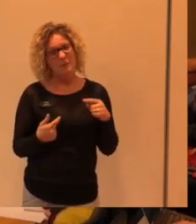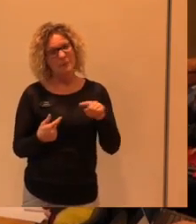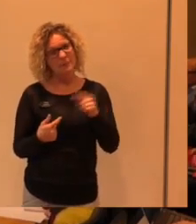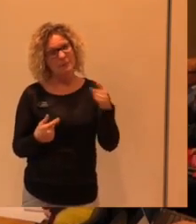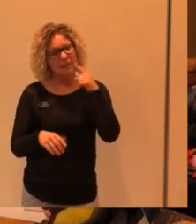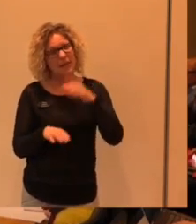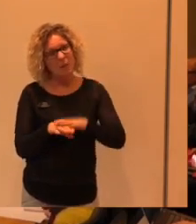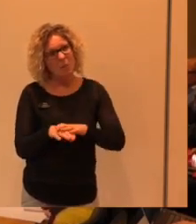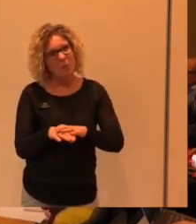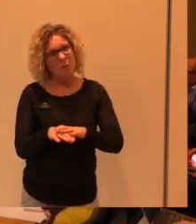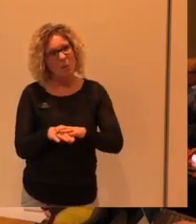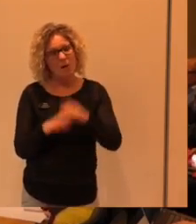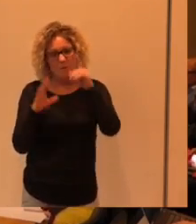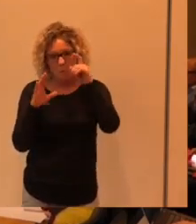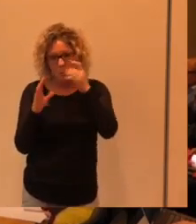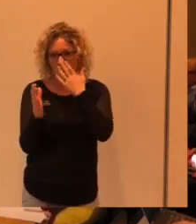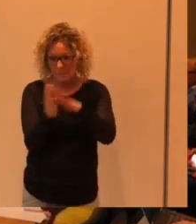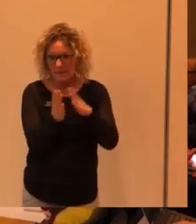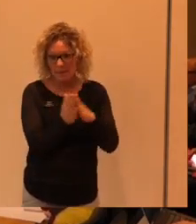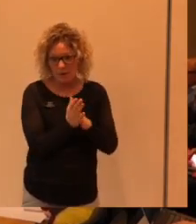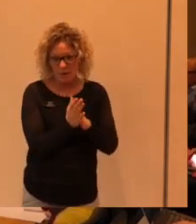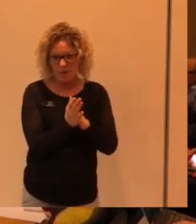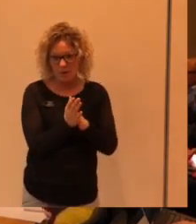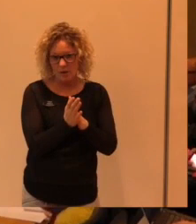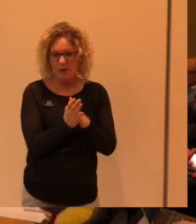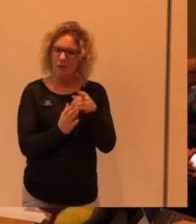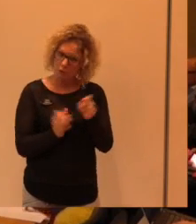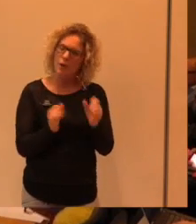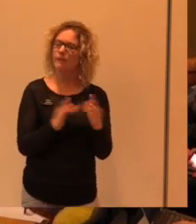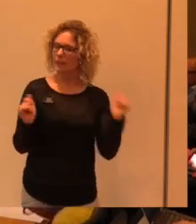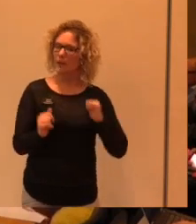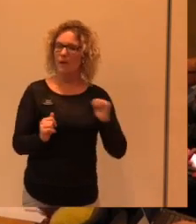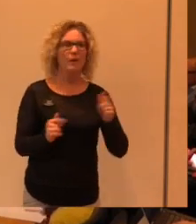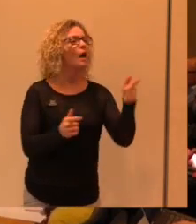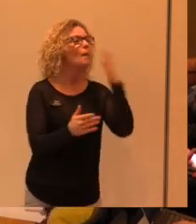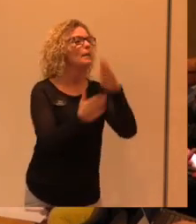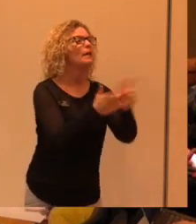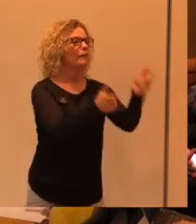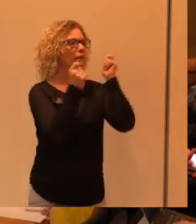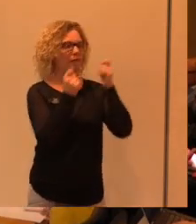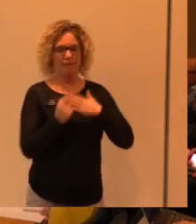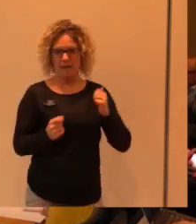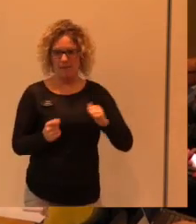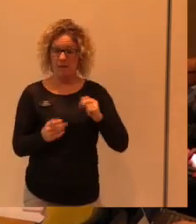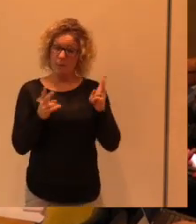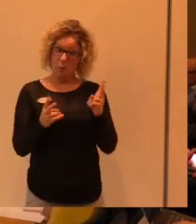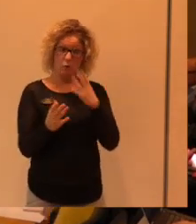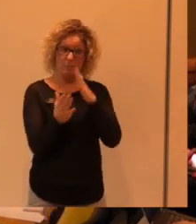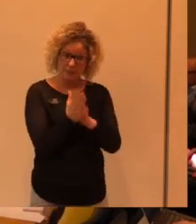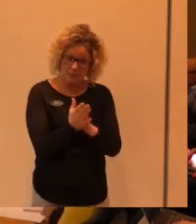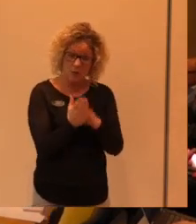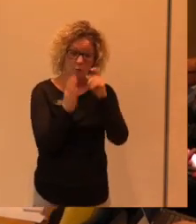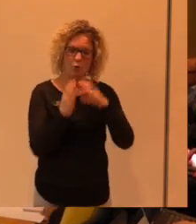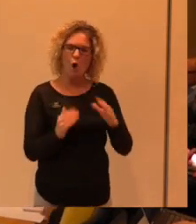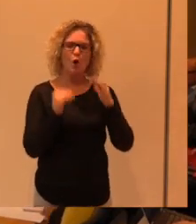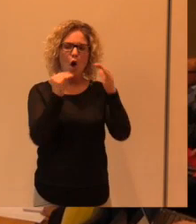på det här med foton och bilder. Då. Först och främst att de är fria att använda. Men också då att de